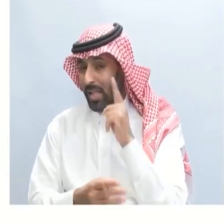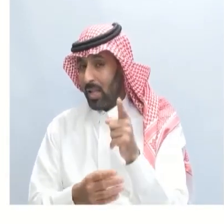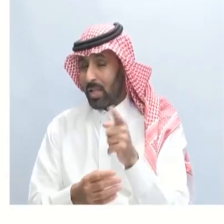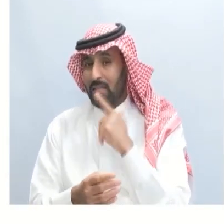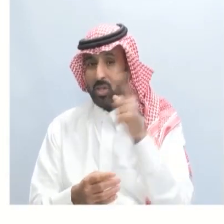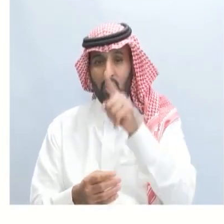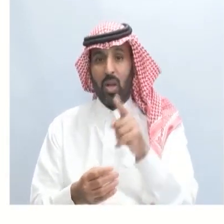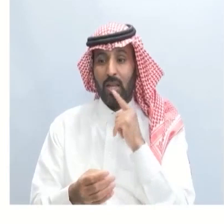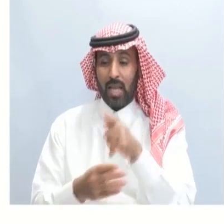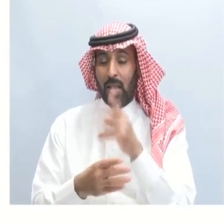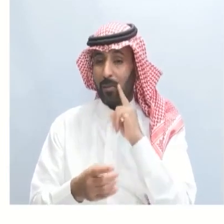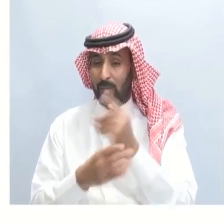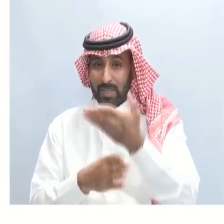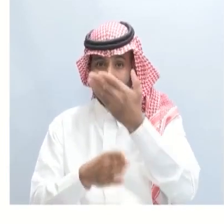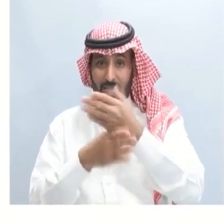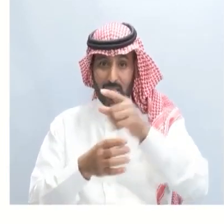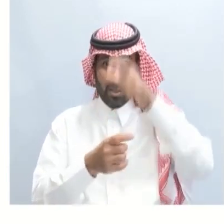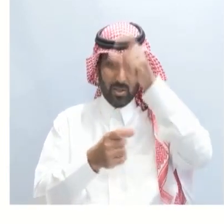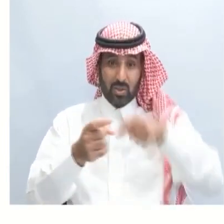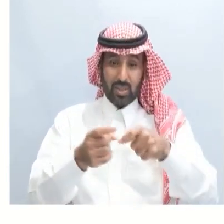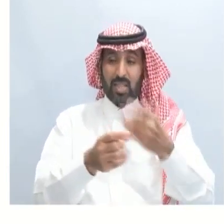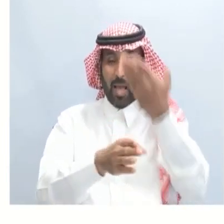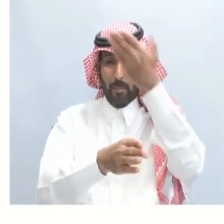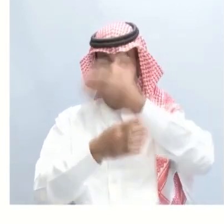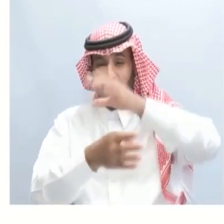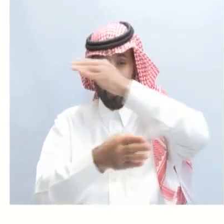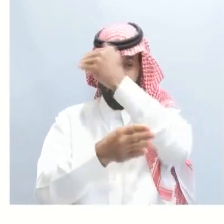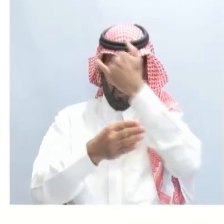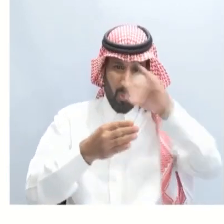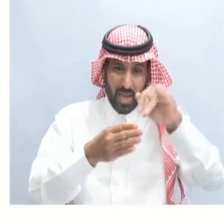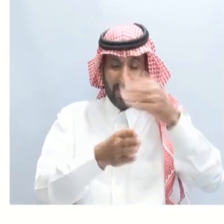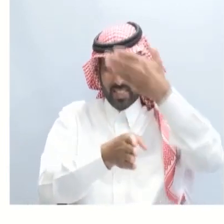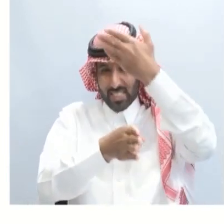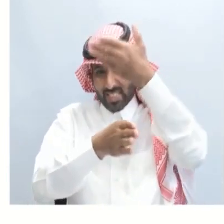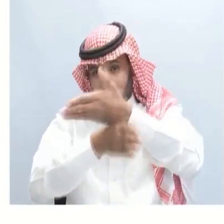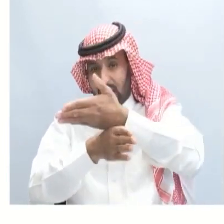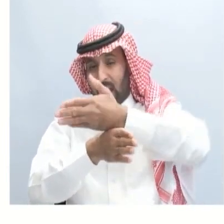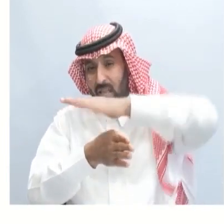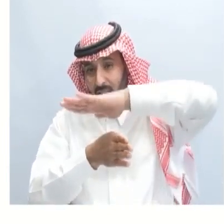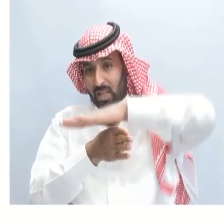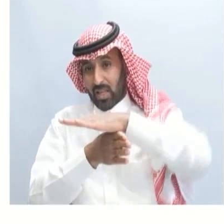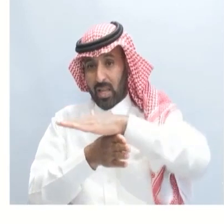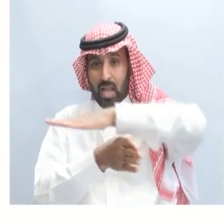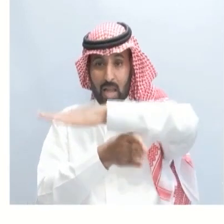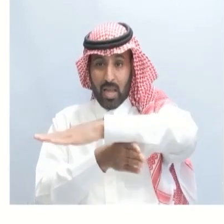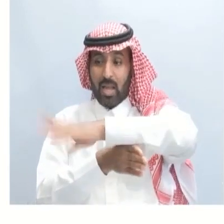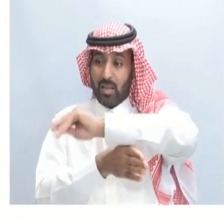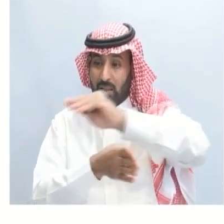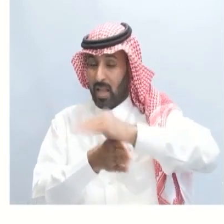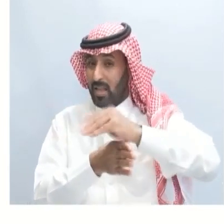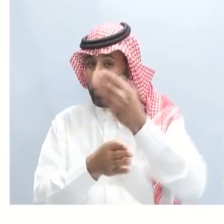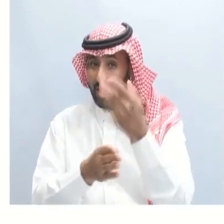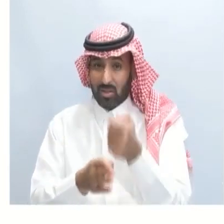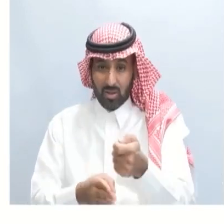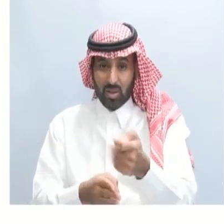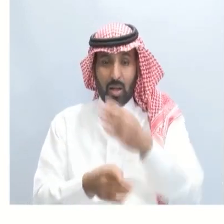يقول هل يمكن جعل مسطره معلقه من منتصفها في حاله اتزان دوراني مثل ما انا جعلت الريموت قبل قليل يقف على